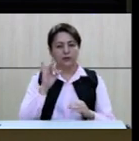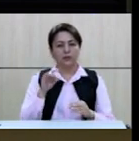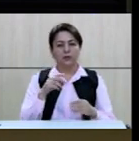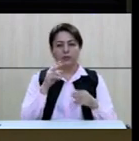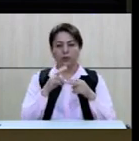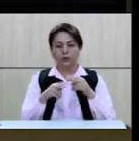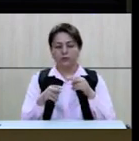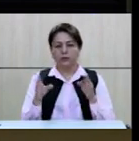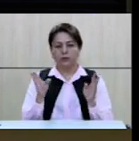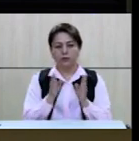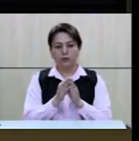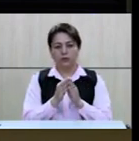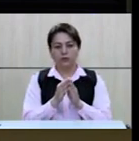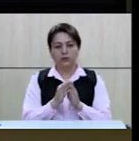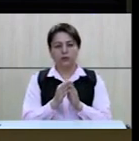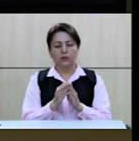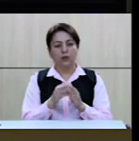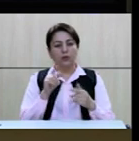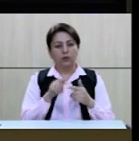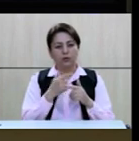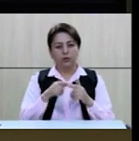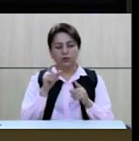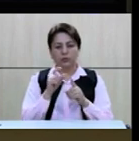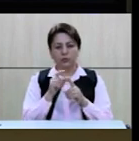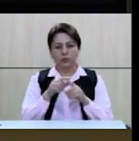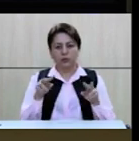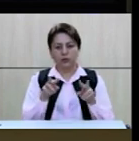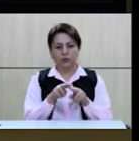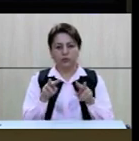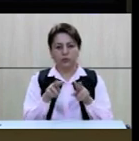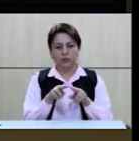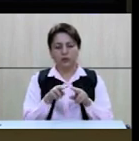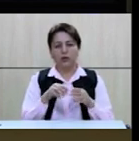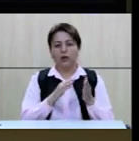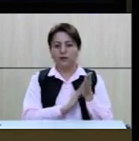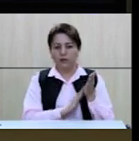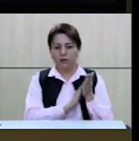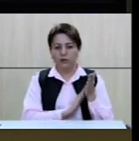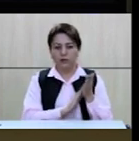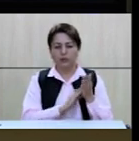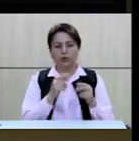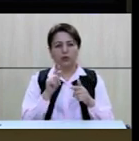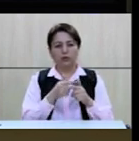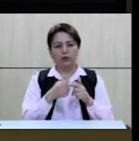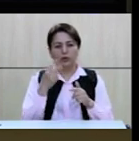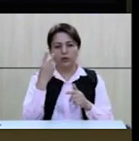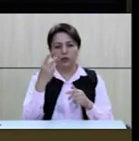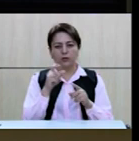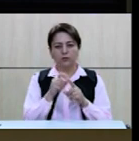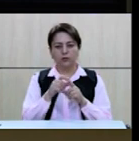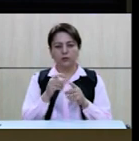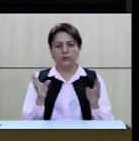qo'shimchalarni qo'shish yoki so'zlarni juftlash, takrorlash yoki ikkita so'zning